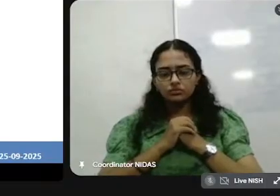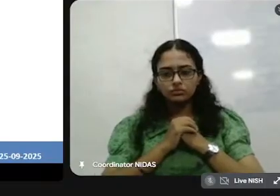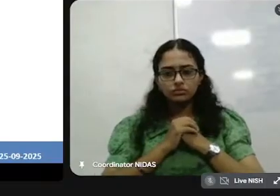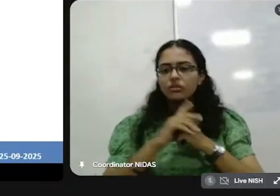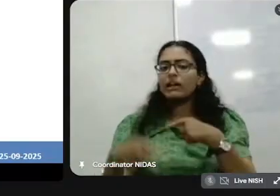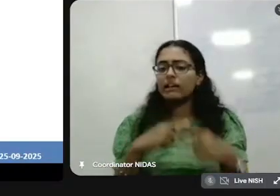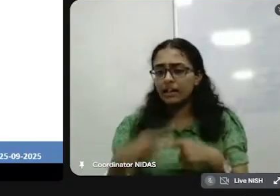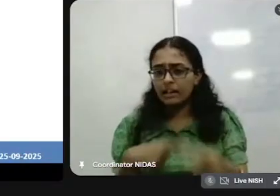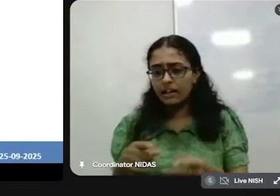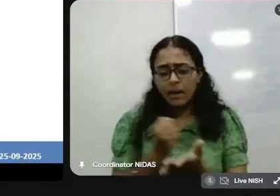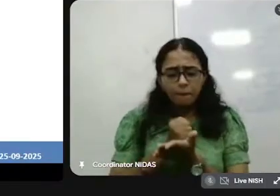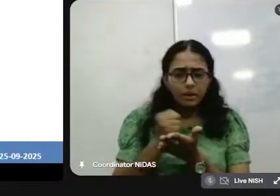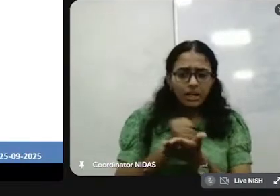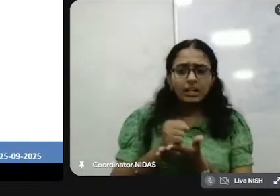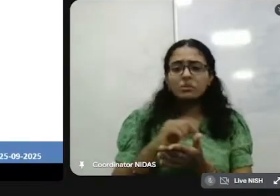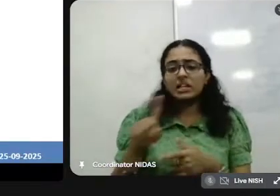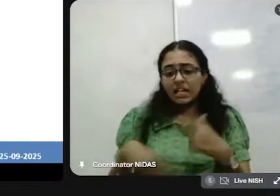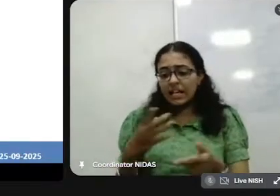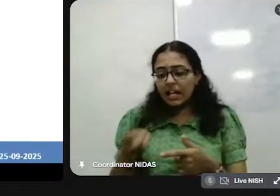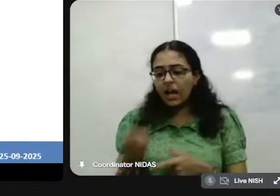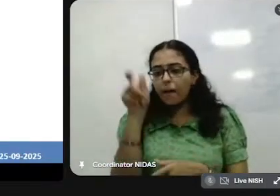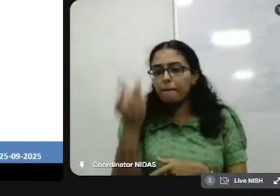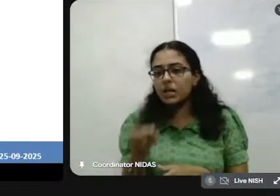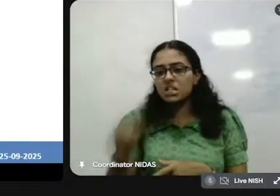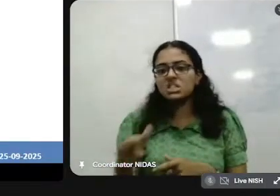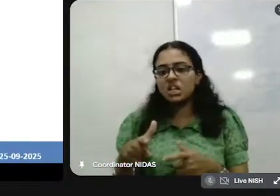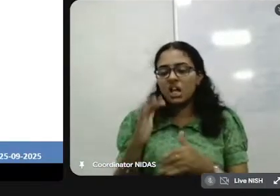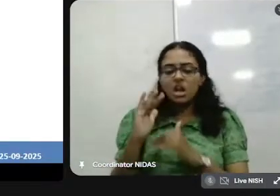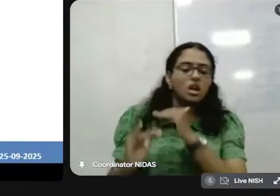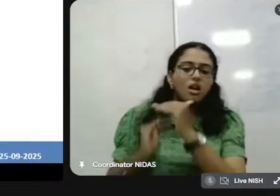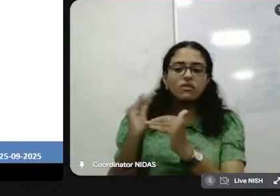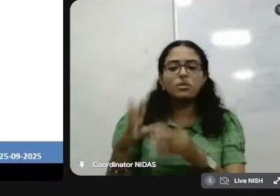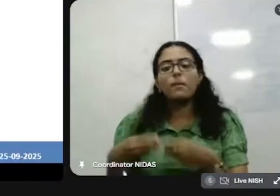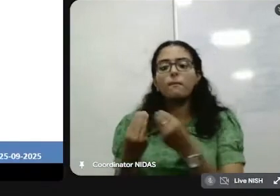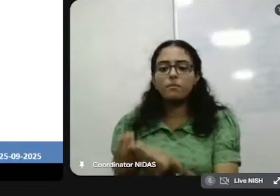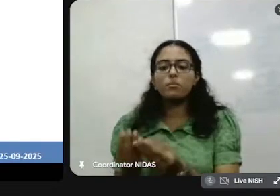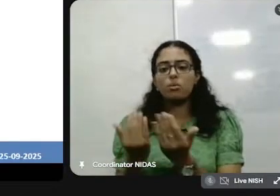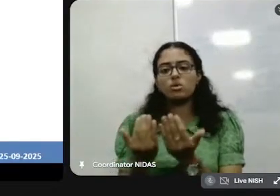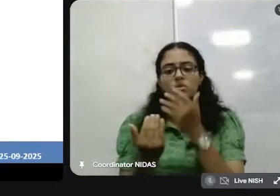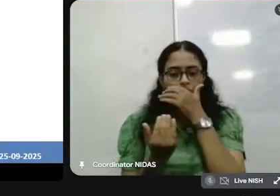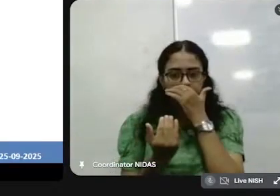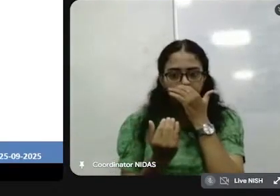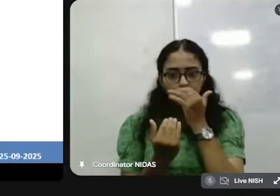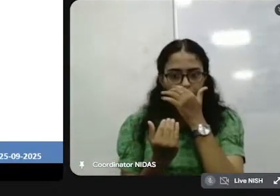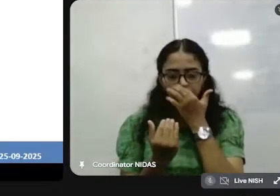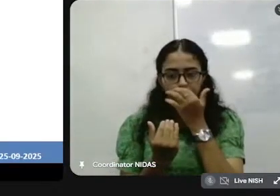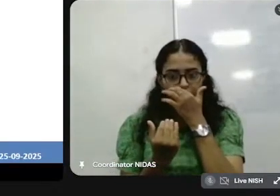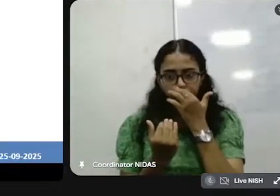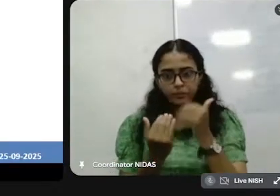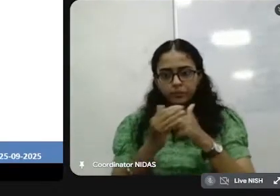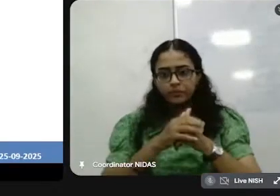എല്ലാ ദിവസവും പ്രാക്ടീസ് ചെയ്തെങ്കിൽ മാത്രമേ ആ ഒരു ഇമ്പ്രൂവ്മെന്റ് അവിടെ നോട്ട് ചെയ്യാനായിട്ട് സാധിക്കും. അപ്പൊ അവർ ചെയ്യുന്ന ചെറിയൊരു കാര്യം,